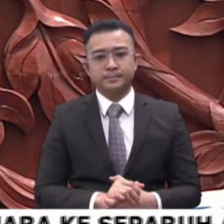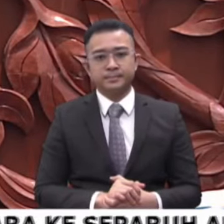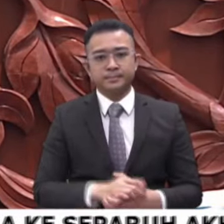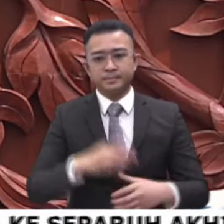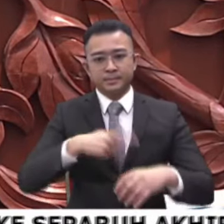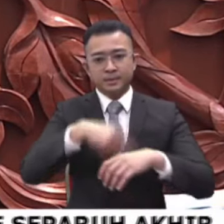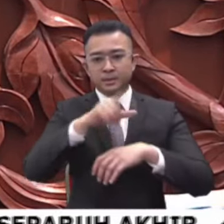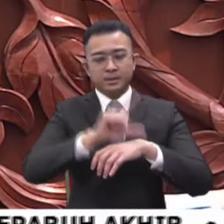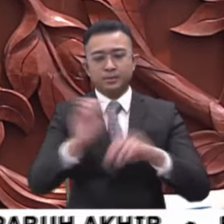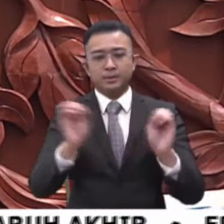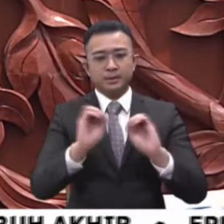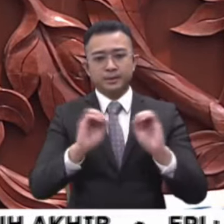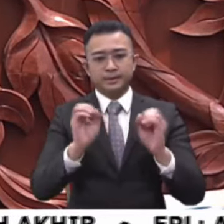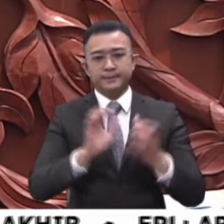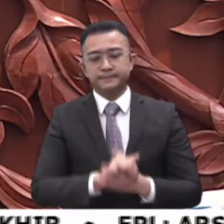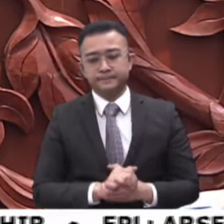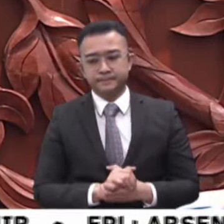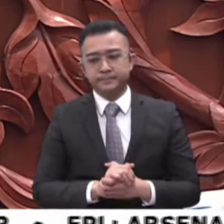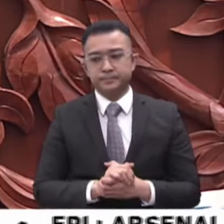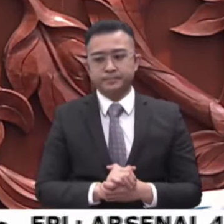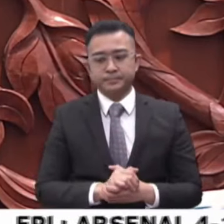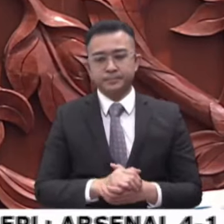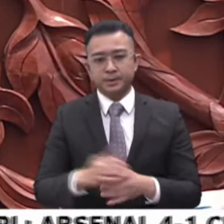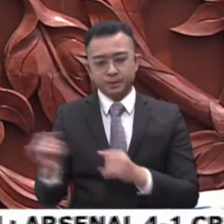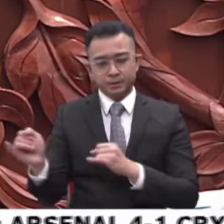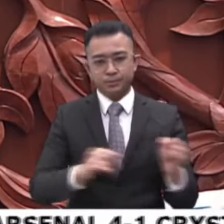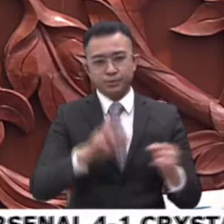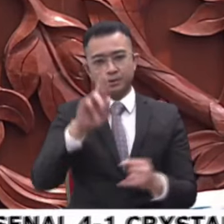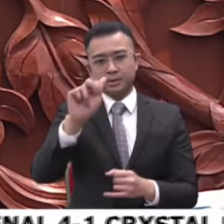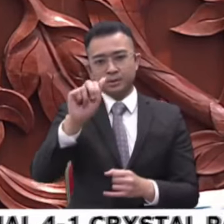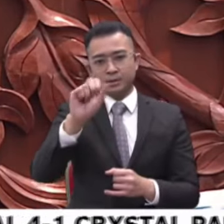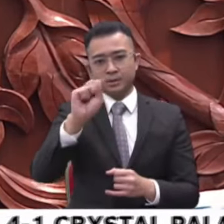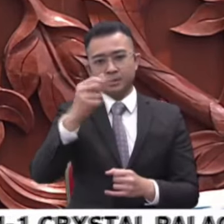Langkawi tidak ada. Saya jemput rasah.